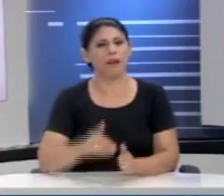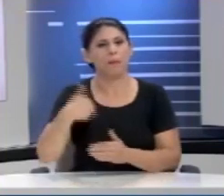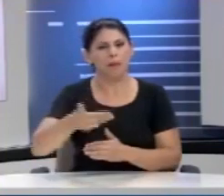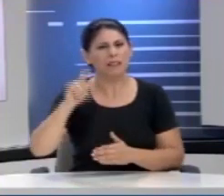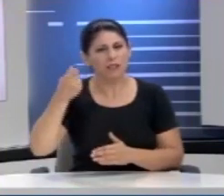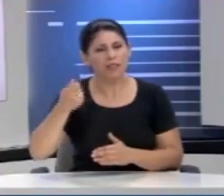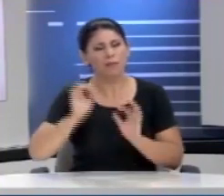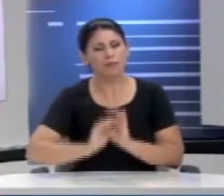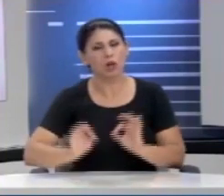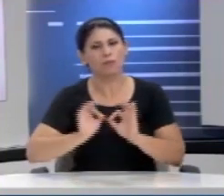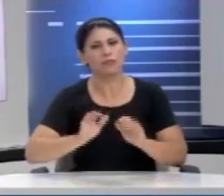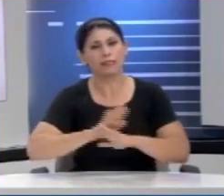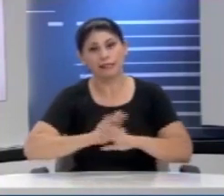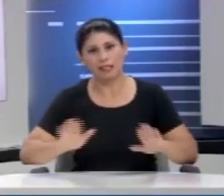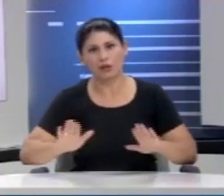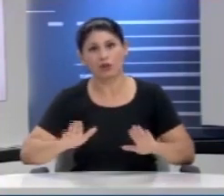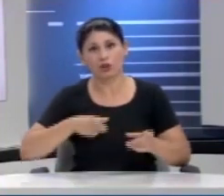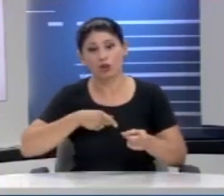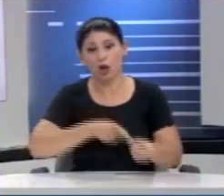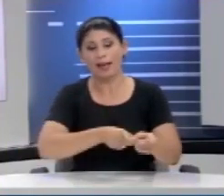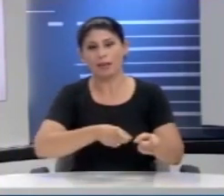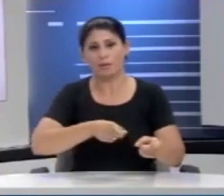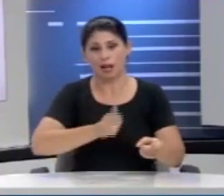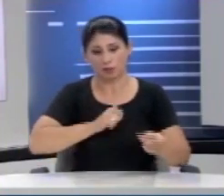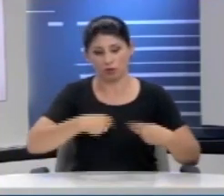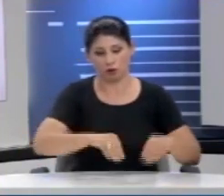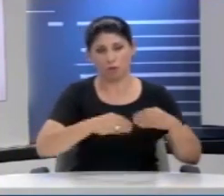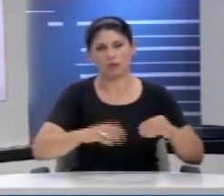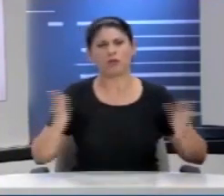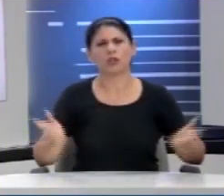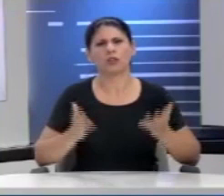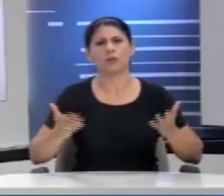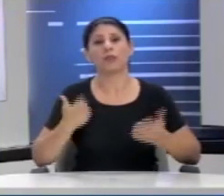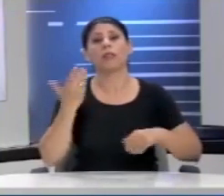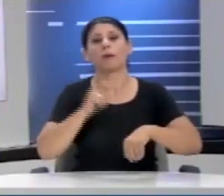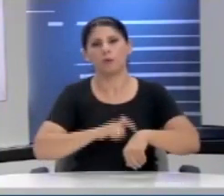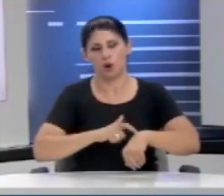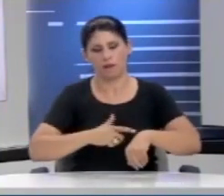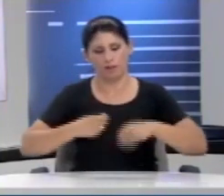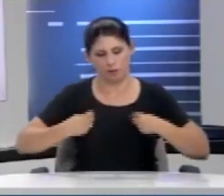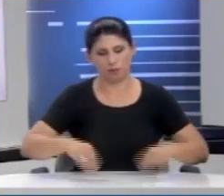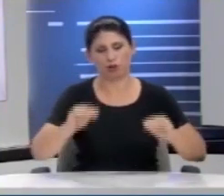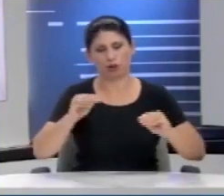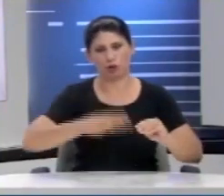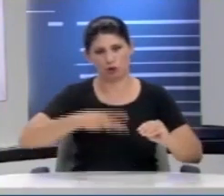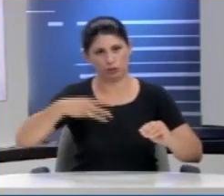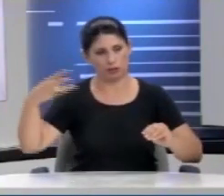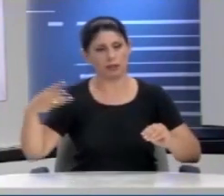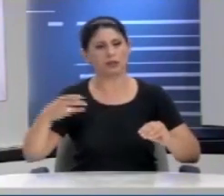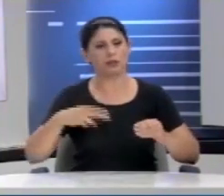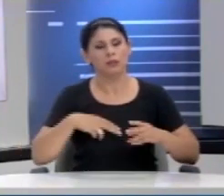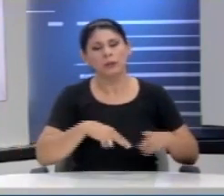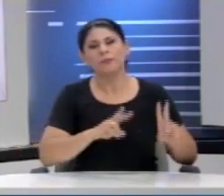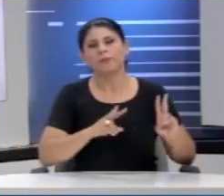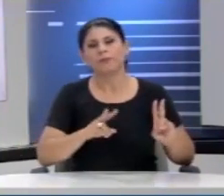ΔΕΗ ετοιμάζεστε να ολοκληρώσετε το έγκλημα των ιδιωτικοποιήσεων σε οτιδήποτε δεν πρόλαβε να ιδιωτικοποιήσει ο ΣΥΡΙΖΑ,